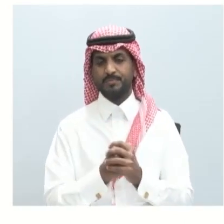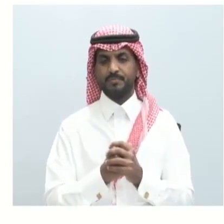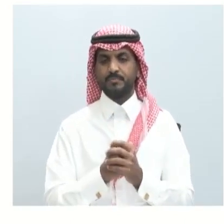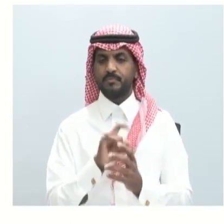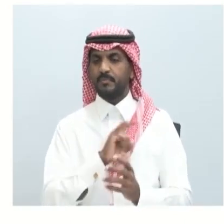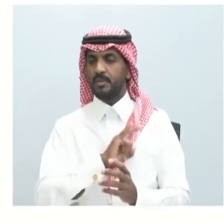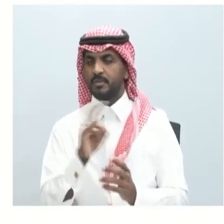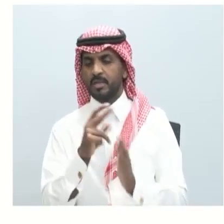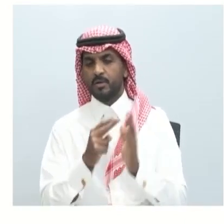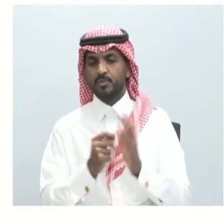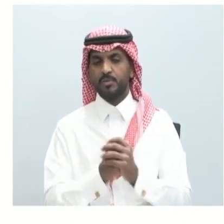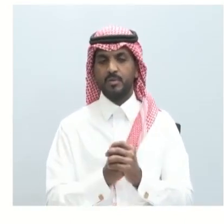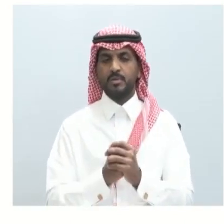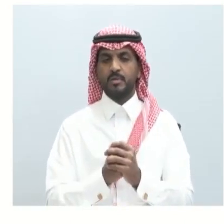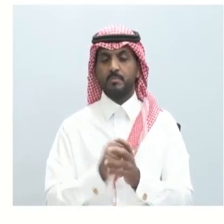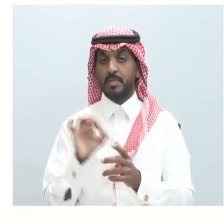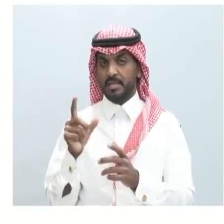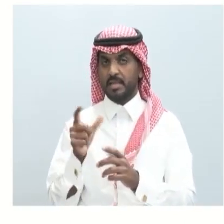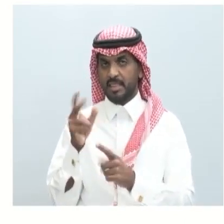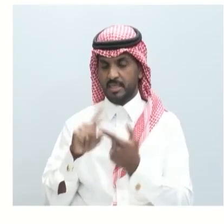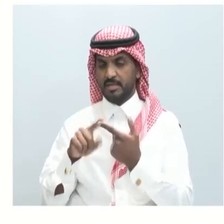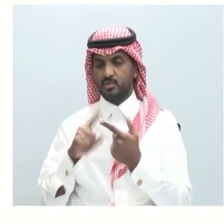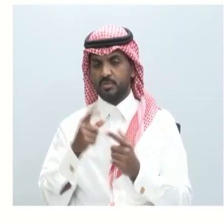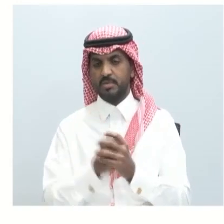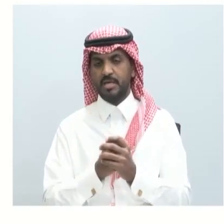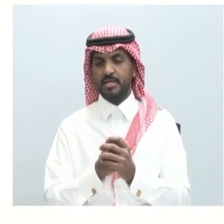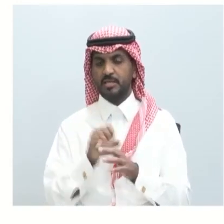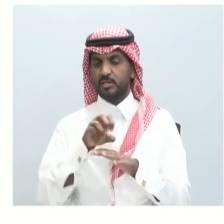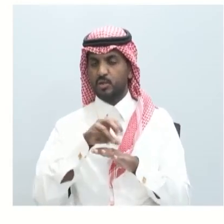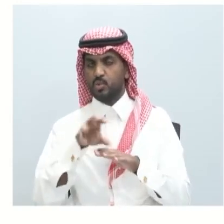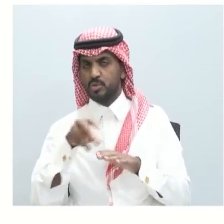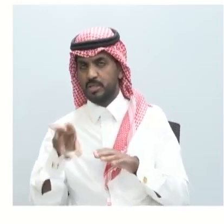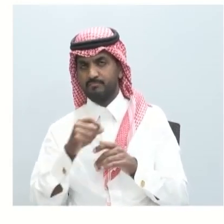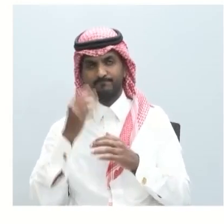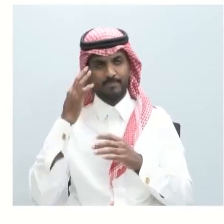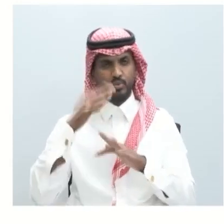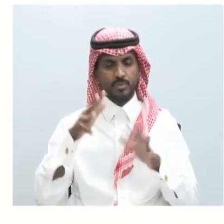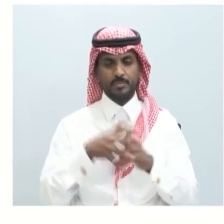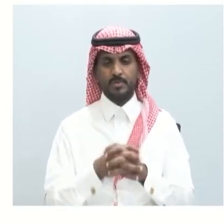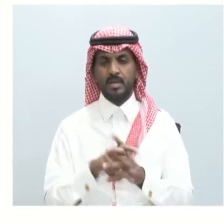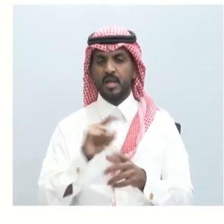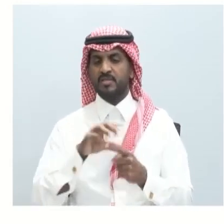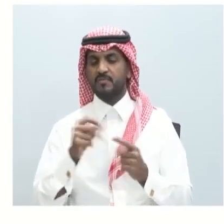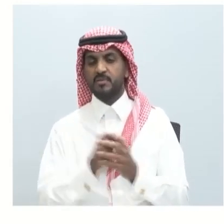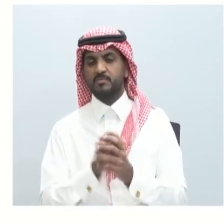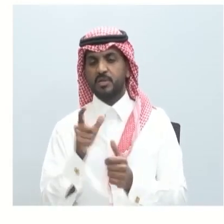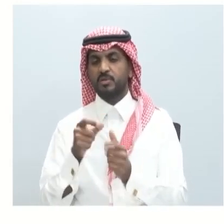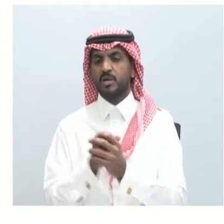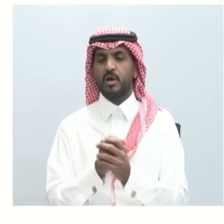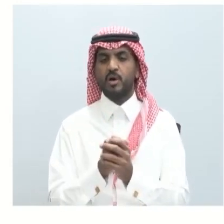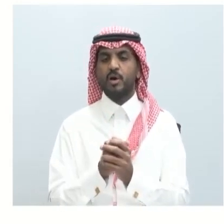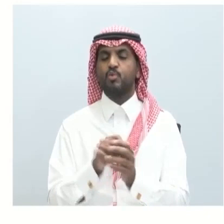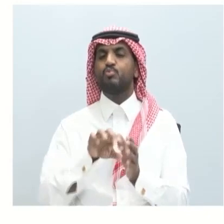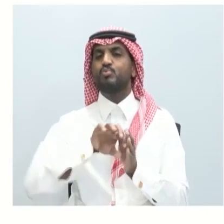ولا ينطبق عليها قانون مندل الثاني اللي نسميها التوزيع الحر او التوزيع العشوائي لانها لا تنفصل بشكل حر او